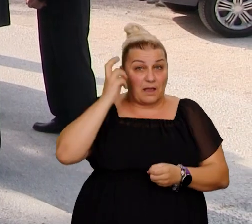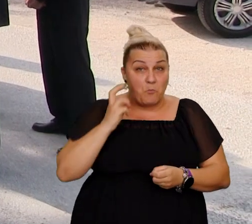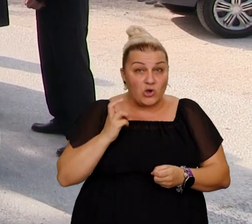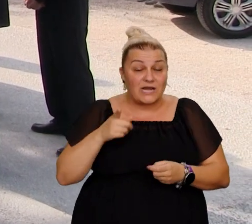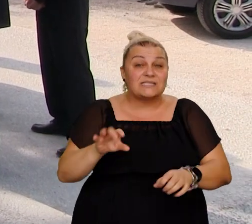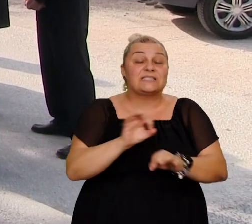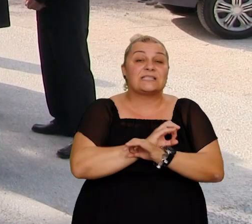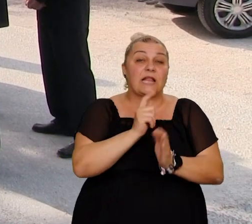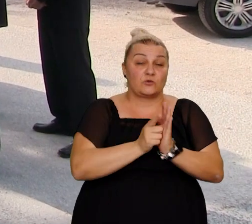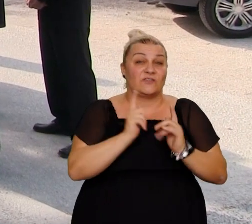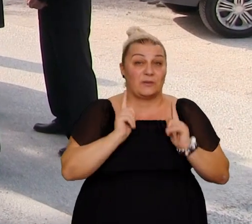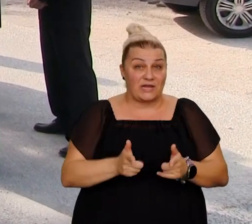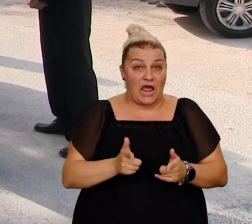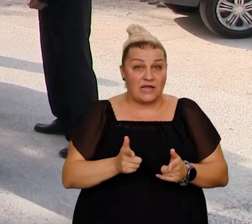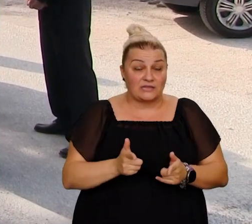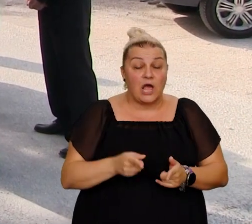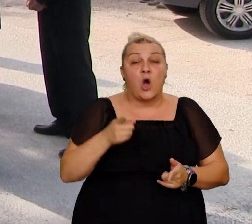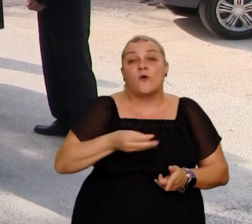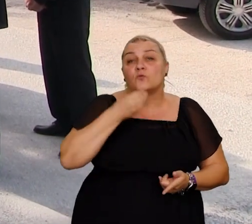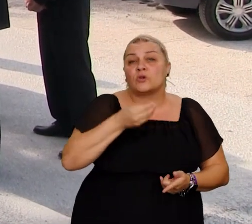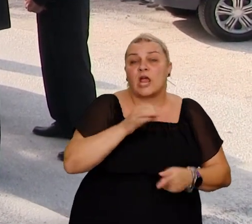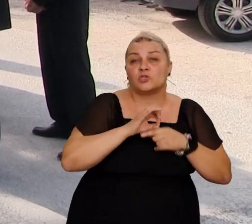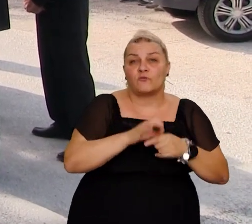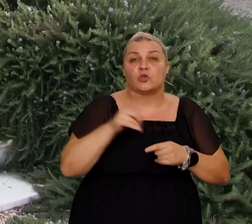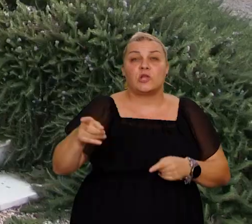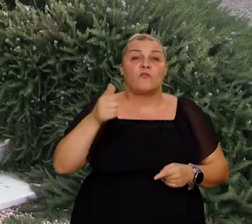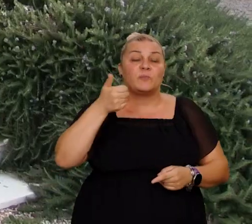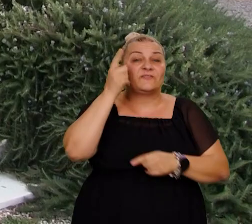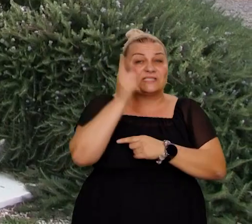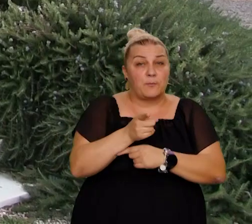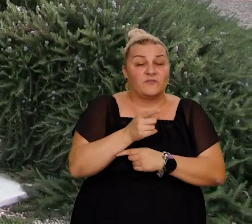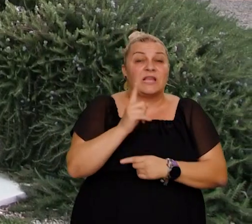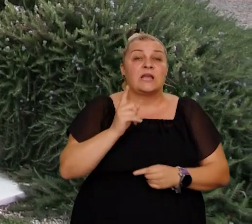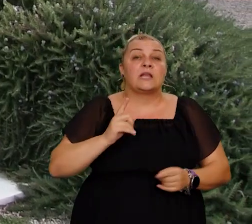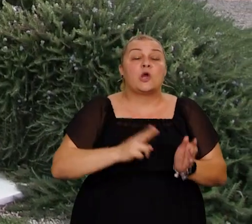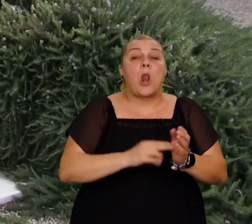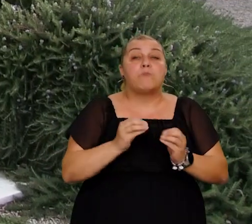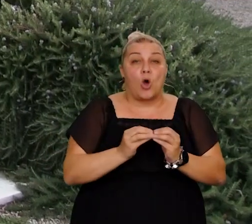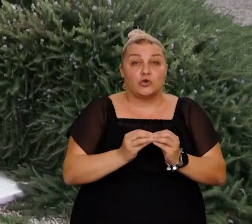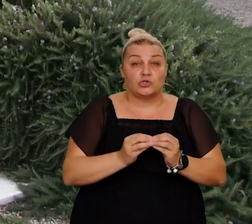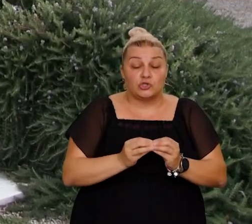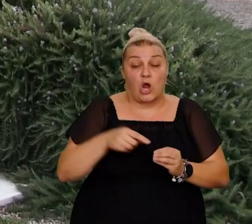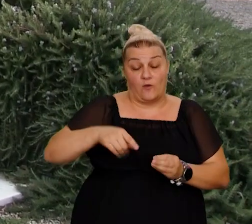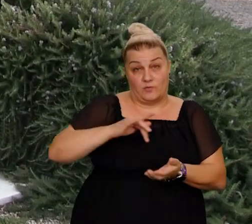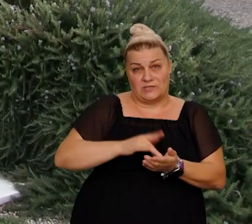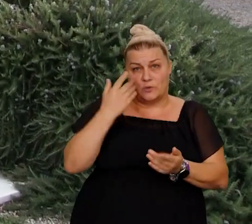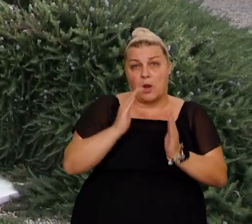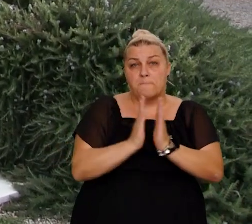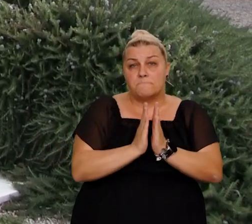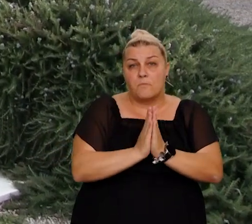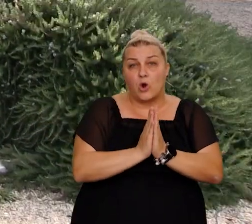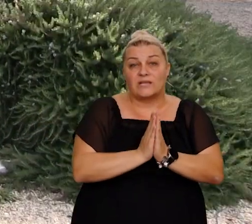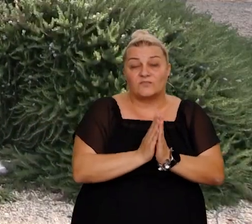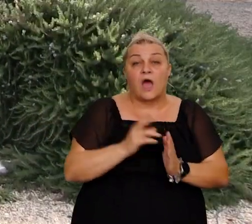pripadnik Hrvatske ratne mornarice koji je stradao u Domovinskom ratu. Prigodu riječ održao je njegov prvi zapovjednik brigade Nikola Bokšić. Molitvu pred spomen